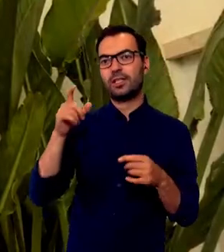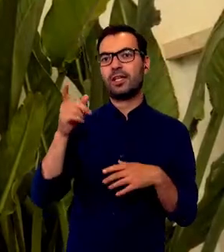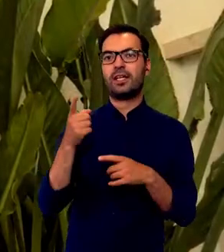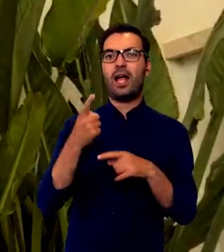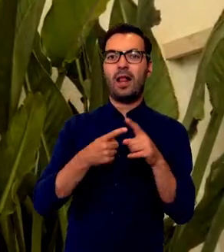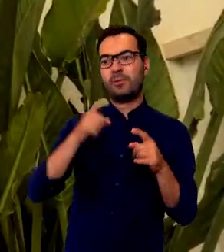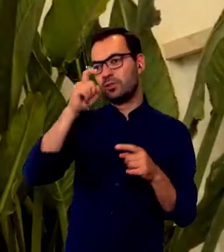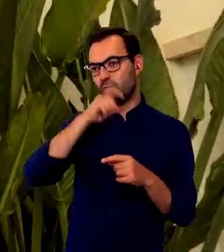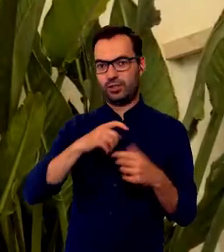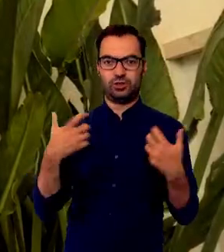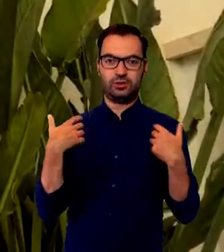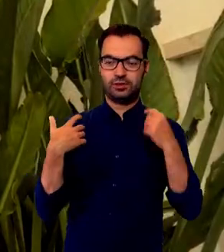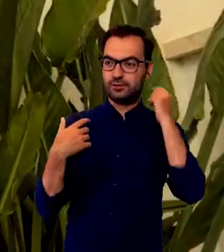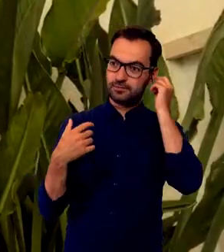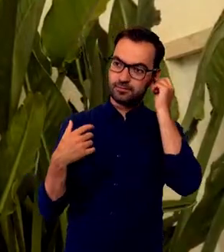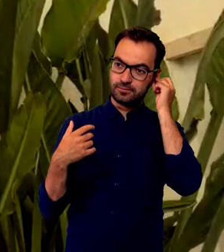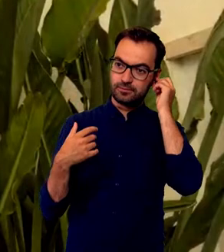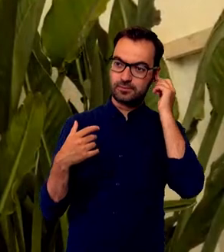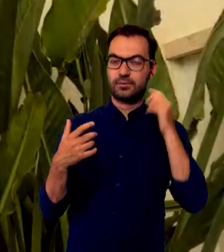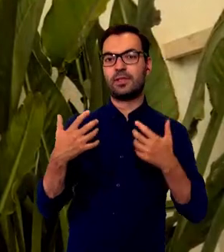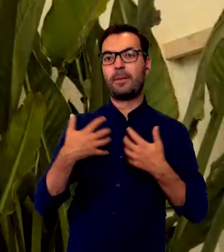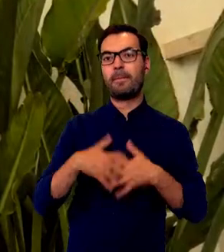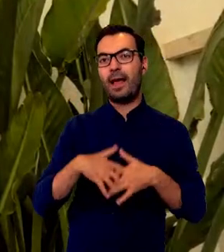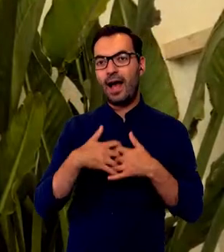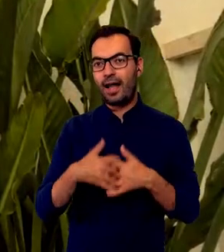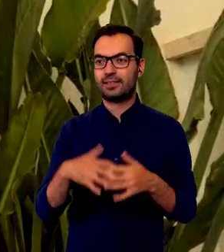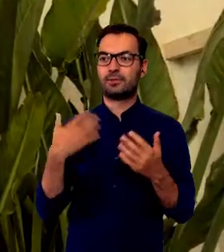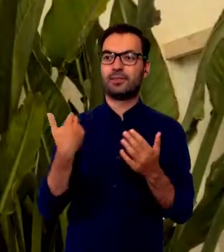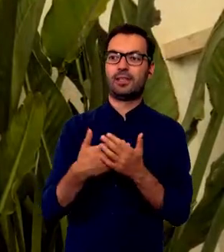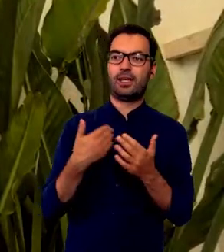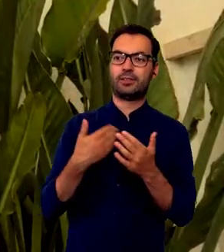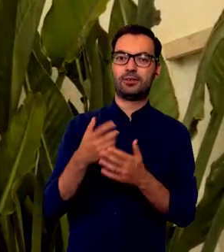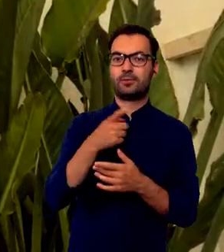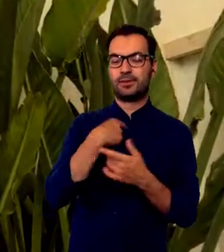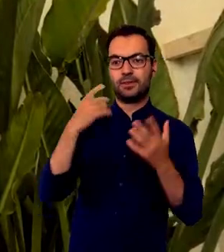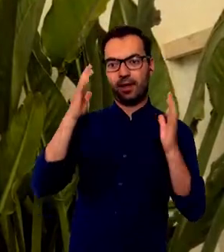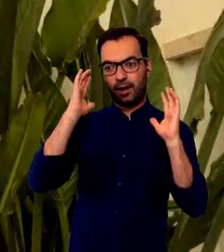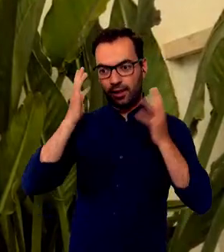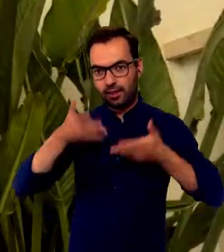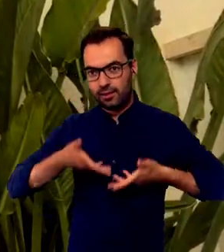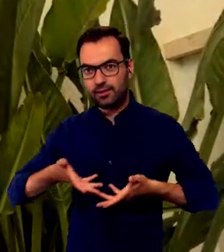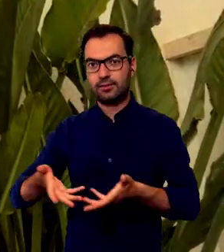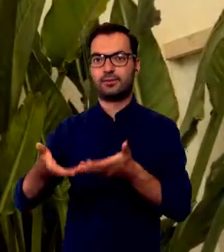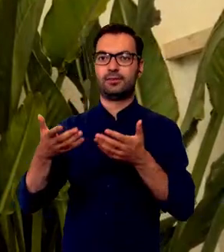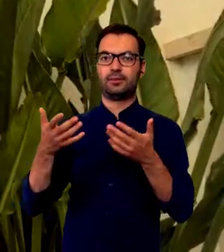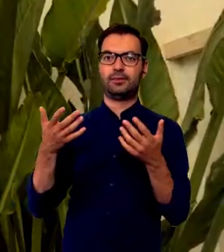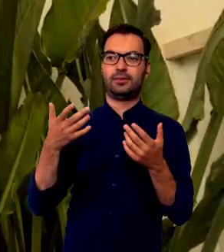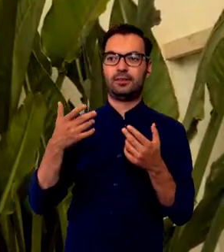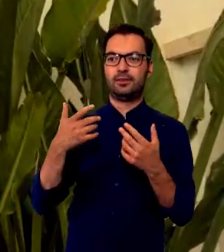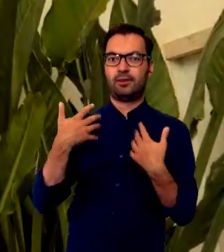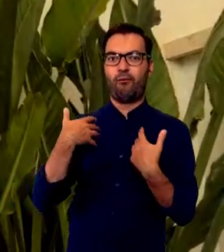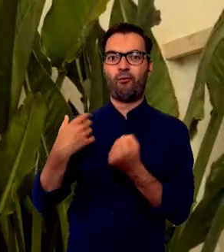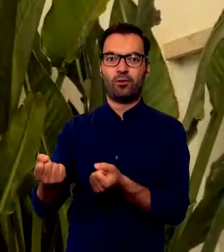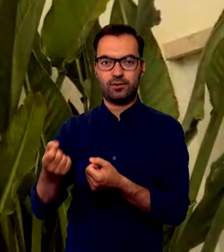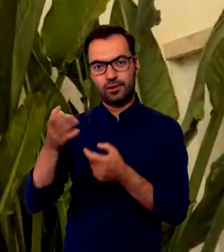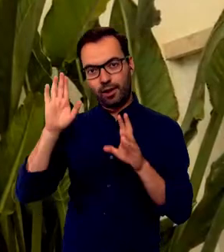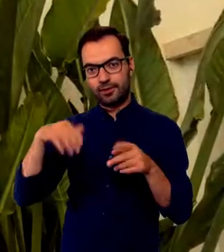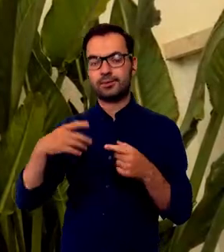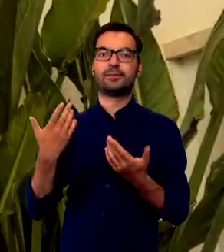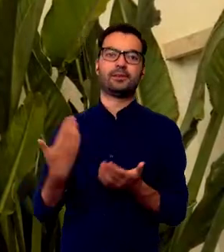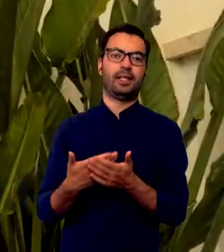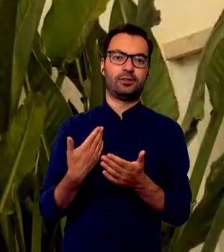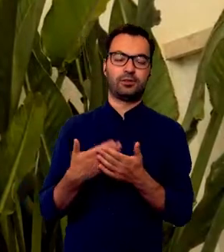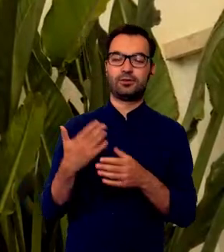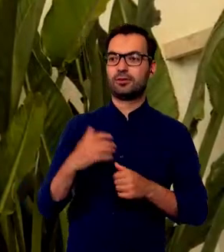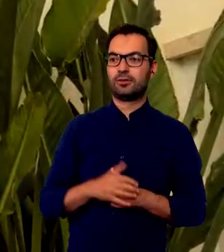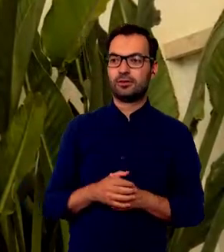naszego życia, bardzo złe mechanizmy, dlaczego wpadamy w te furtki do tego piekła, ale też pokazuje,